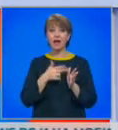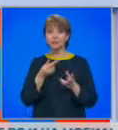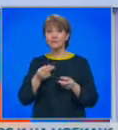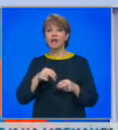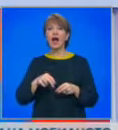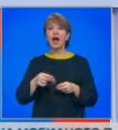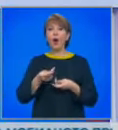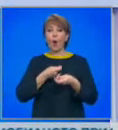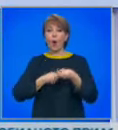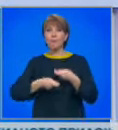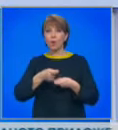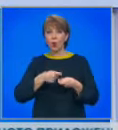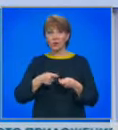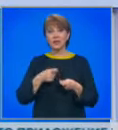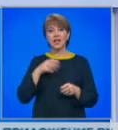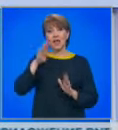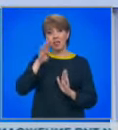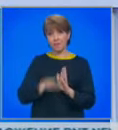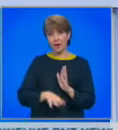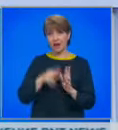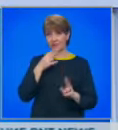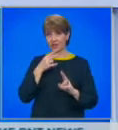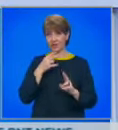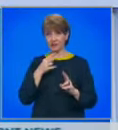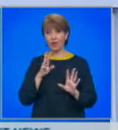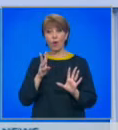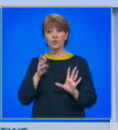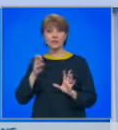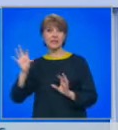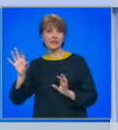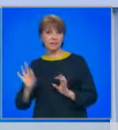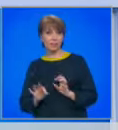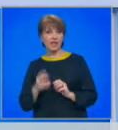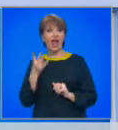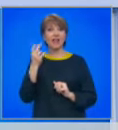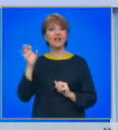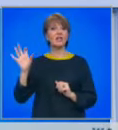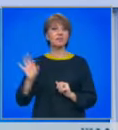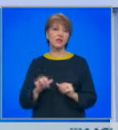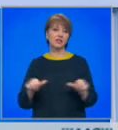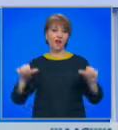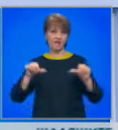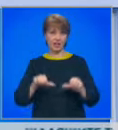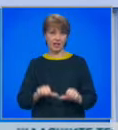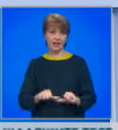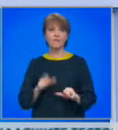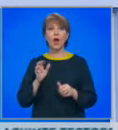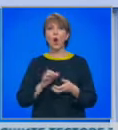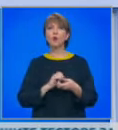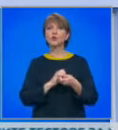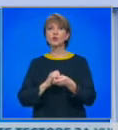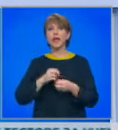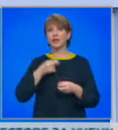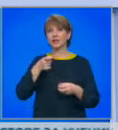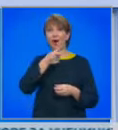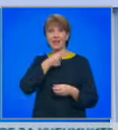заведенията във Варна са намалели с почти 80%, 20% от заведенията са фалирали, твърдят от бранш. От Сдружението на заведенията в